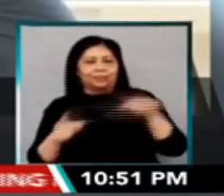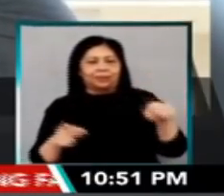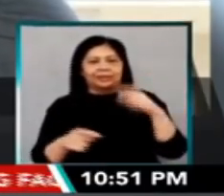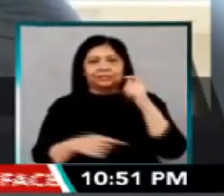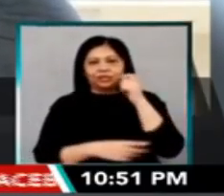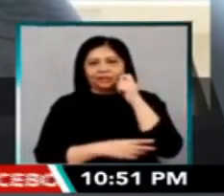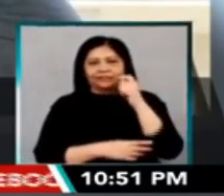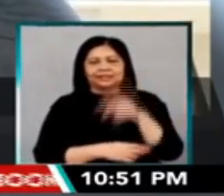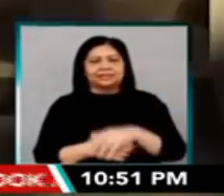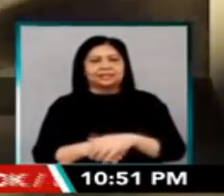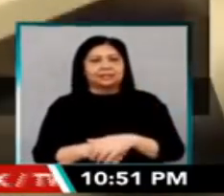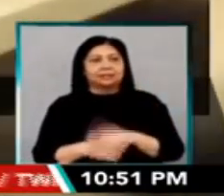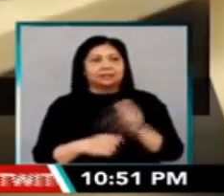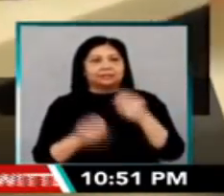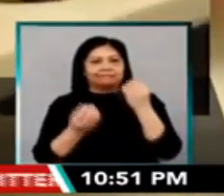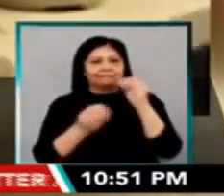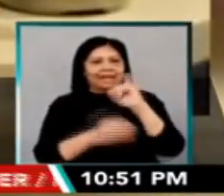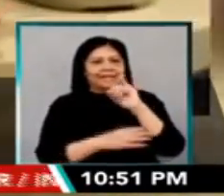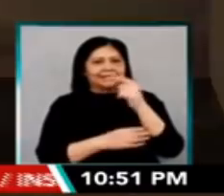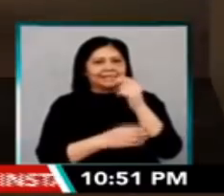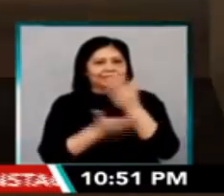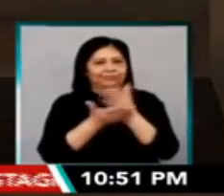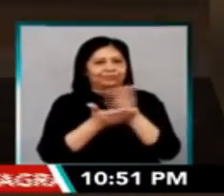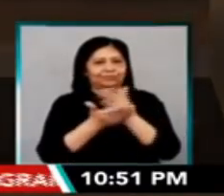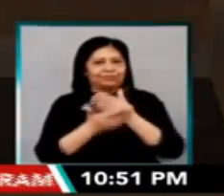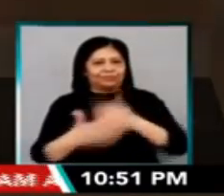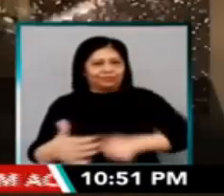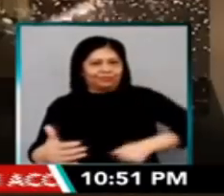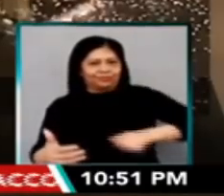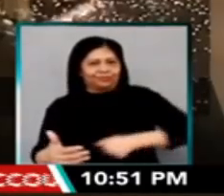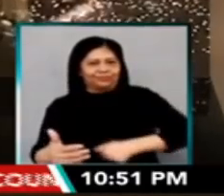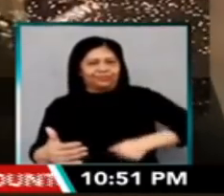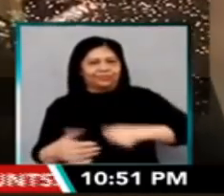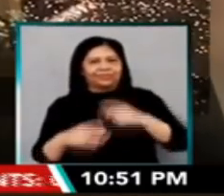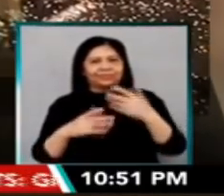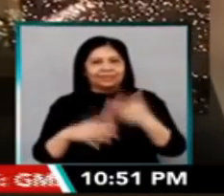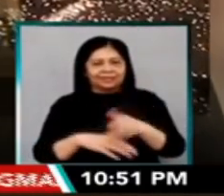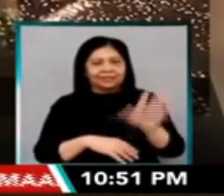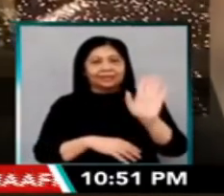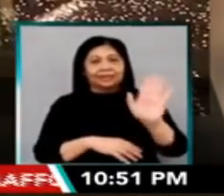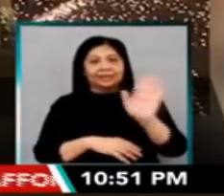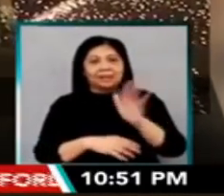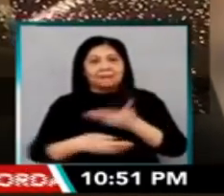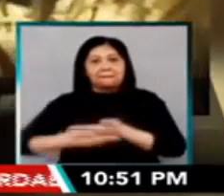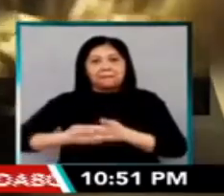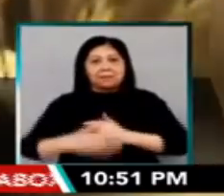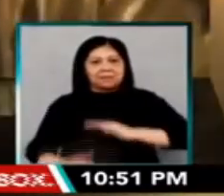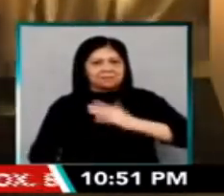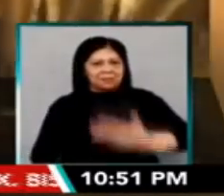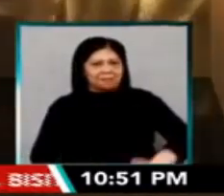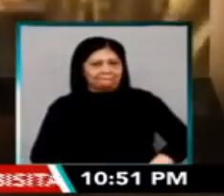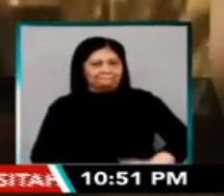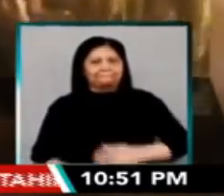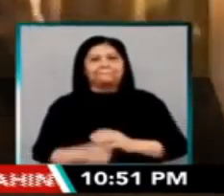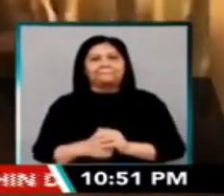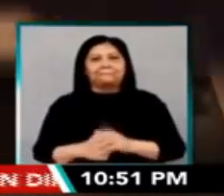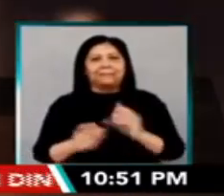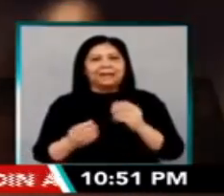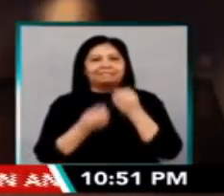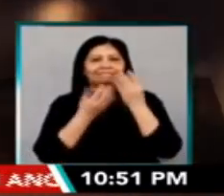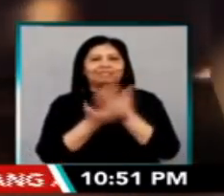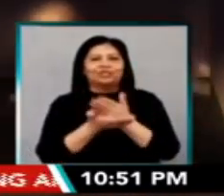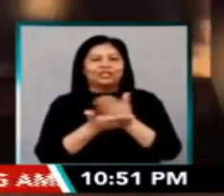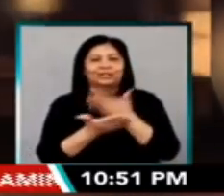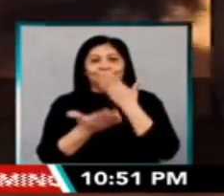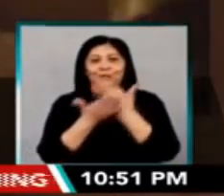sa Instagram ang pagpapa-ultrasound ni Kylie, ang kanyang baby bump, at ang pagbabahagi ng good news